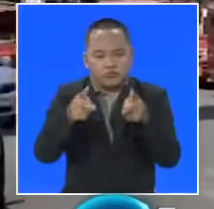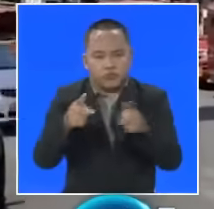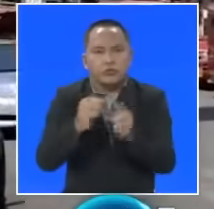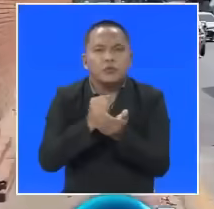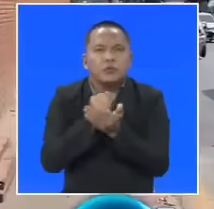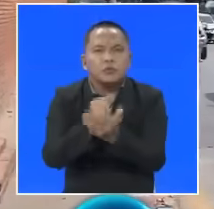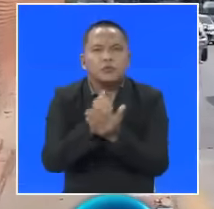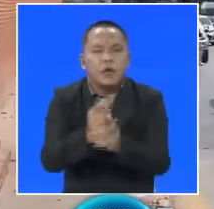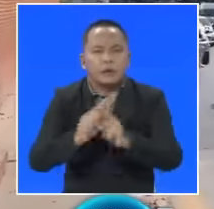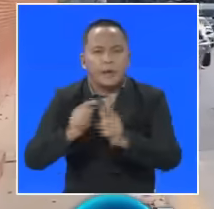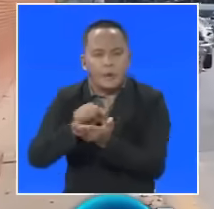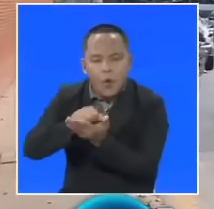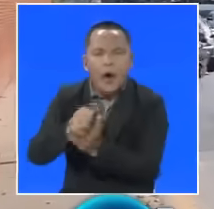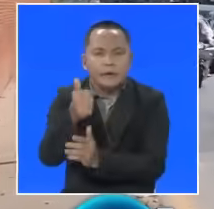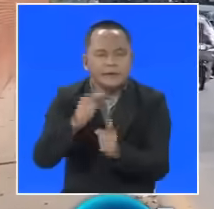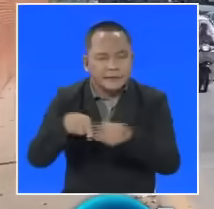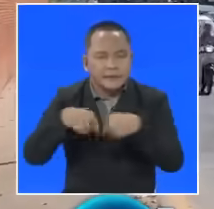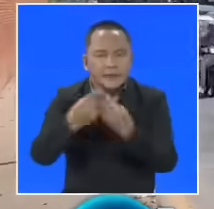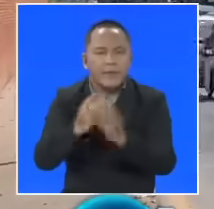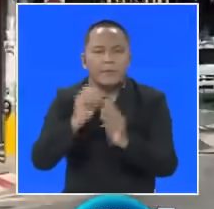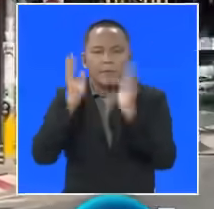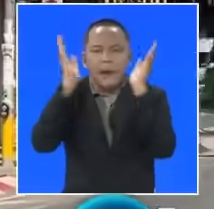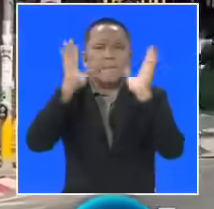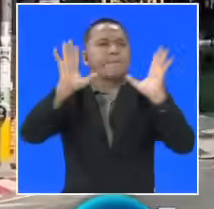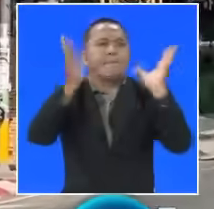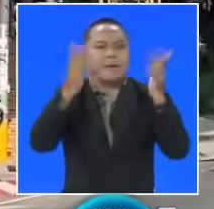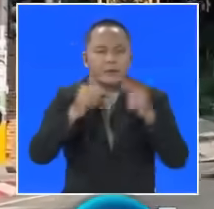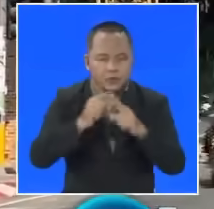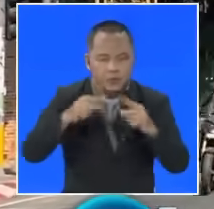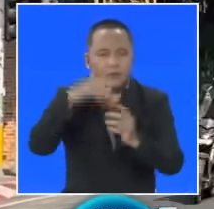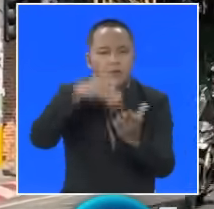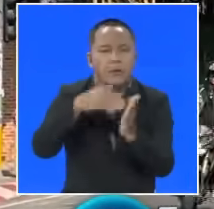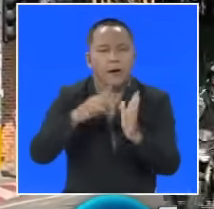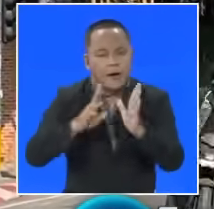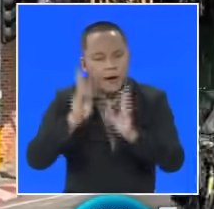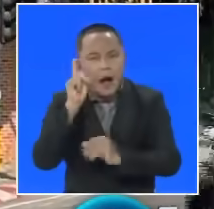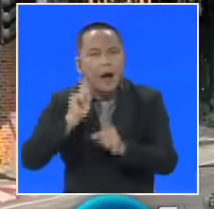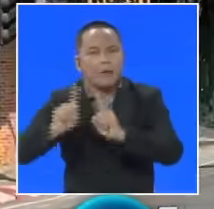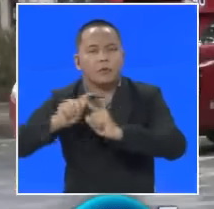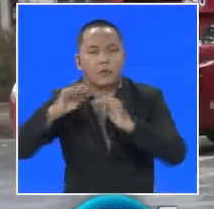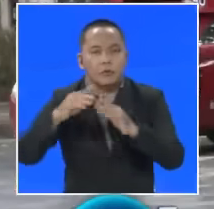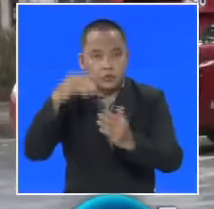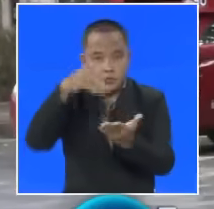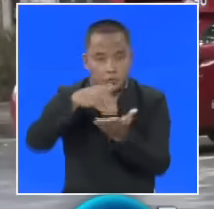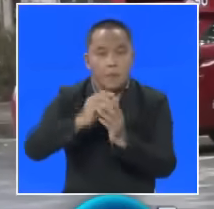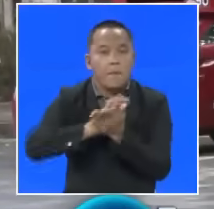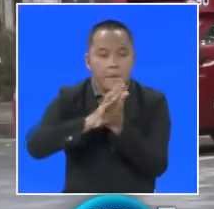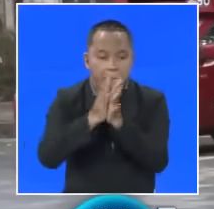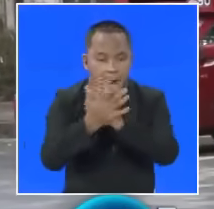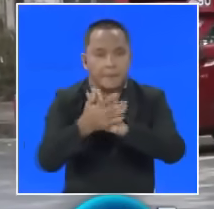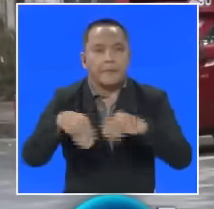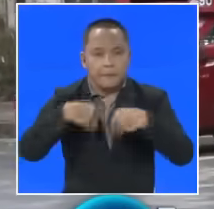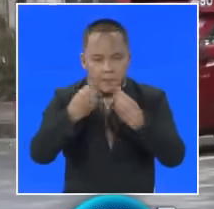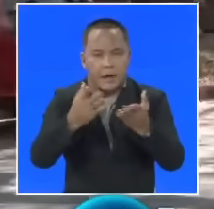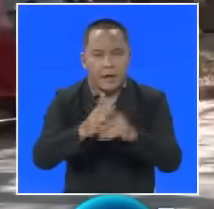ยช่วยเหลือผู้โดยสารก็มีอยู่มากแค่เพียงไม่ได้มีการประชาสัมพันธ์หรืออยู่ในพื้นที่สื่อในส่วนของจุดที่ต้องมีการปรับปรุงก็ย